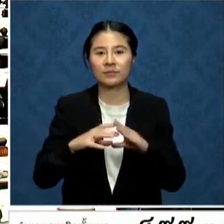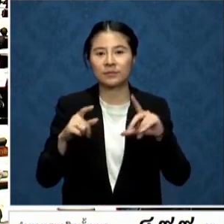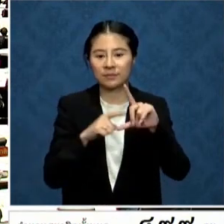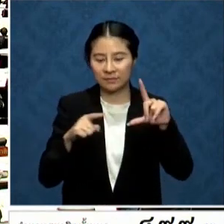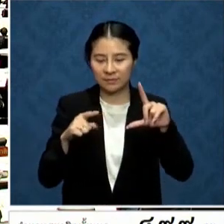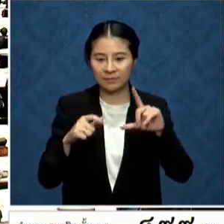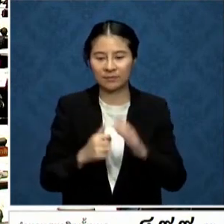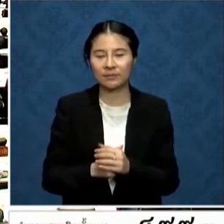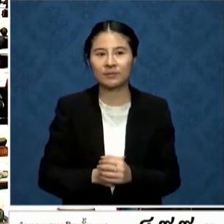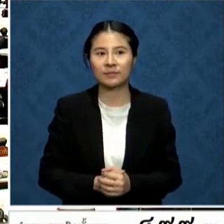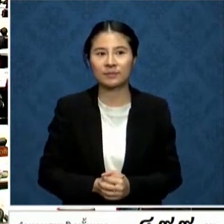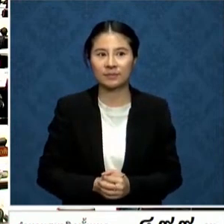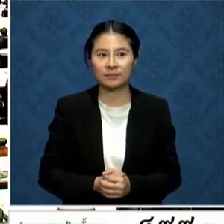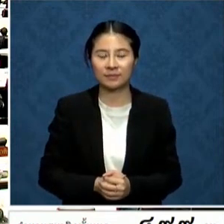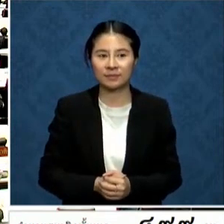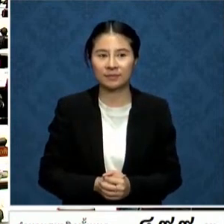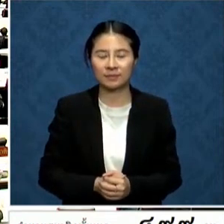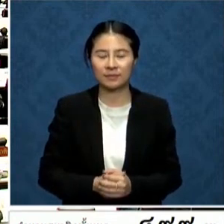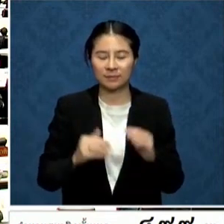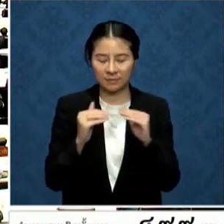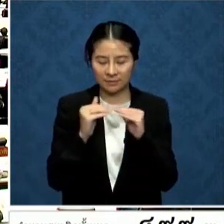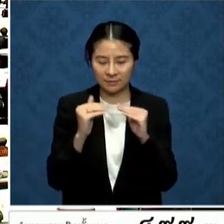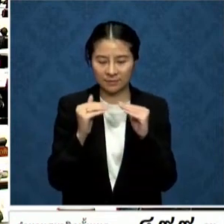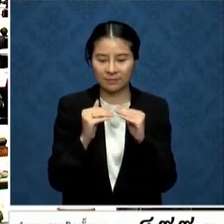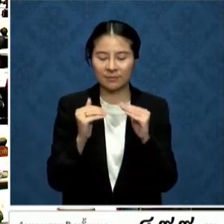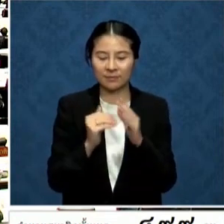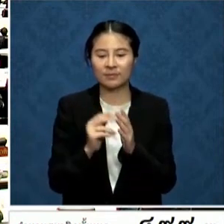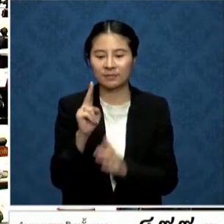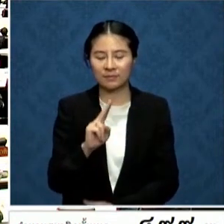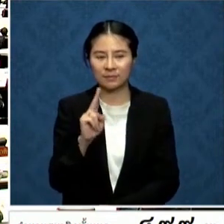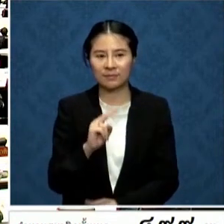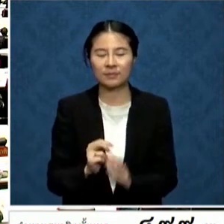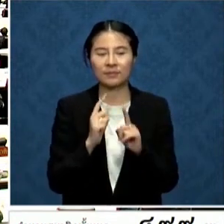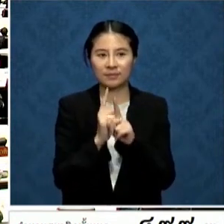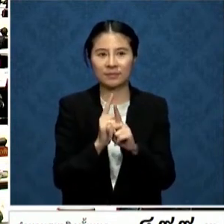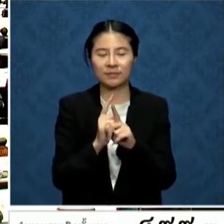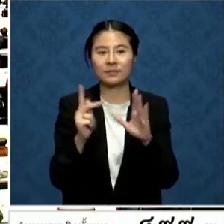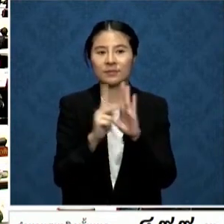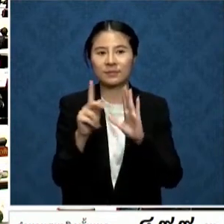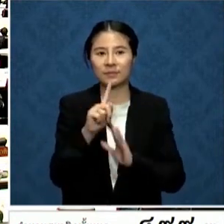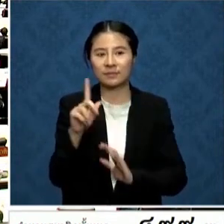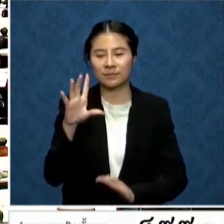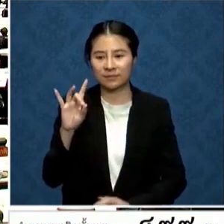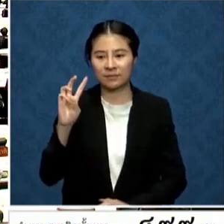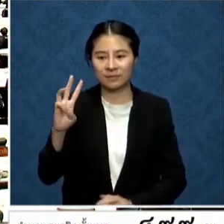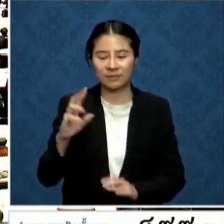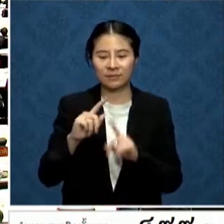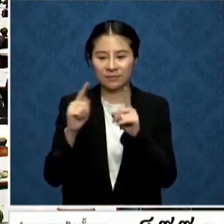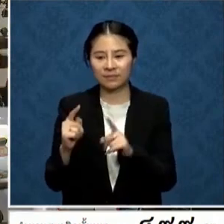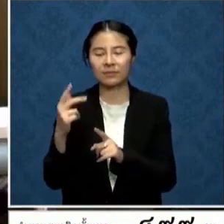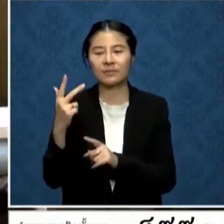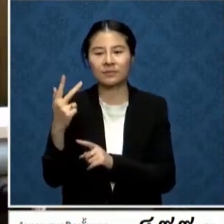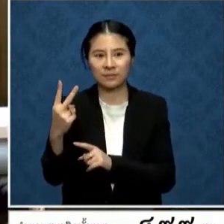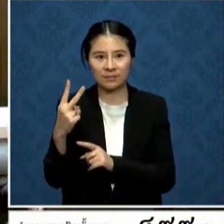มดาครับผมขออนุญาตใช้สิทธิ์ตามข้อบังคับในการเสนอยติตามข้อบังคับข้อที่ 186วรรค 2ประกอบข้อ